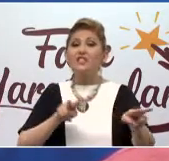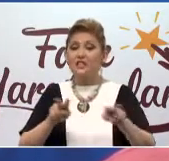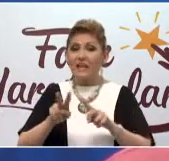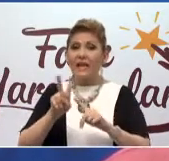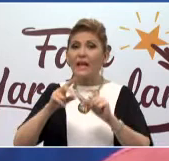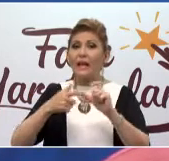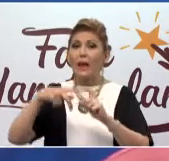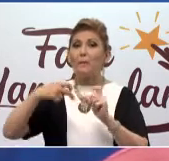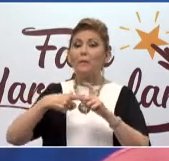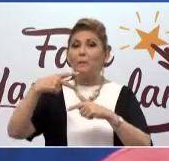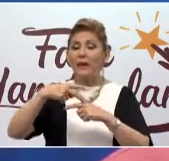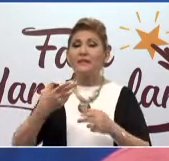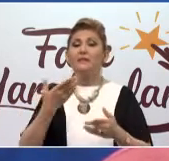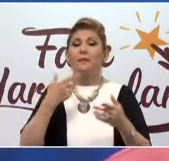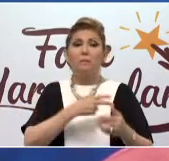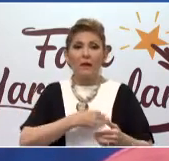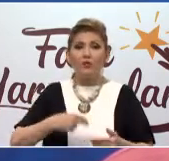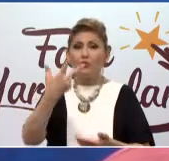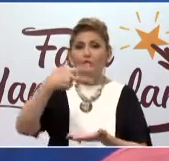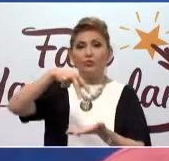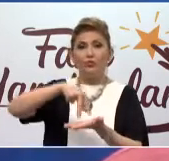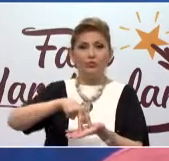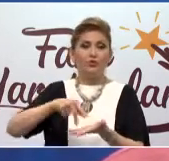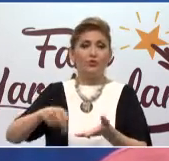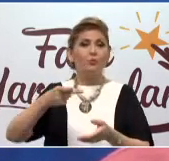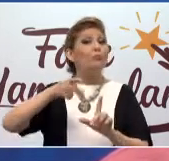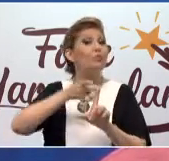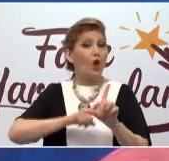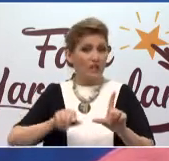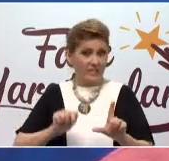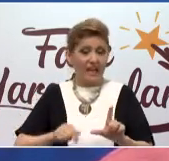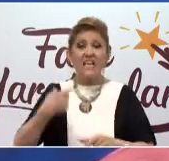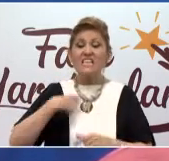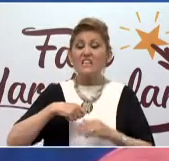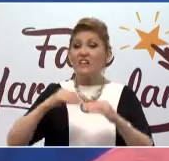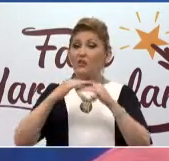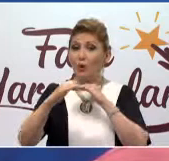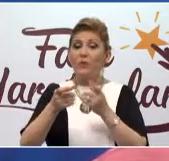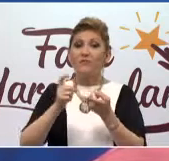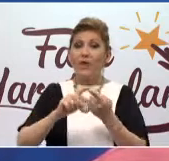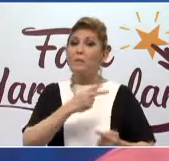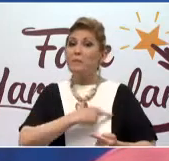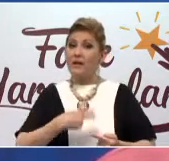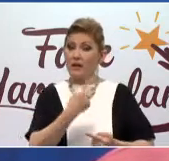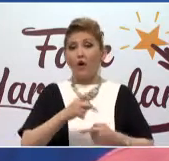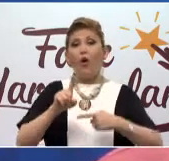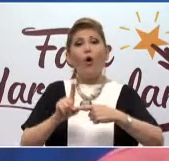Belediyesi işbirliğinde böyle 3 ayaklı bir projeyiz. Aslında üniversite, sivil toplum ve yerel yönetim ortaklığı